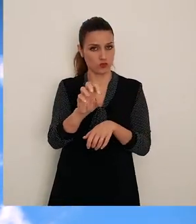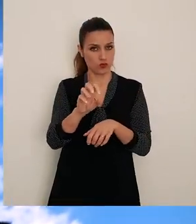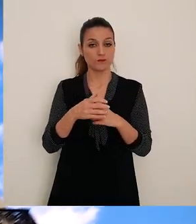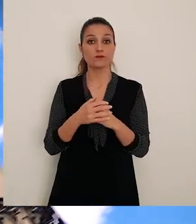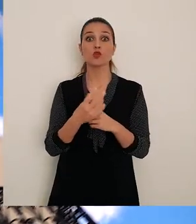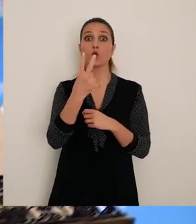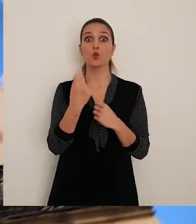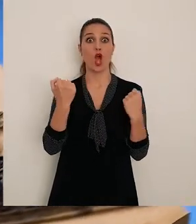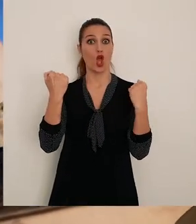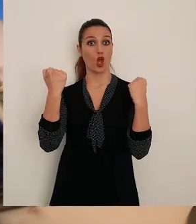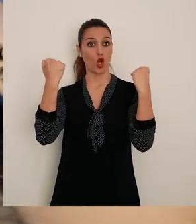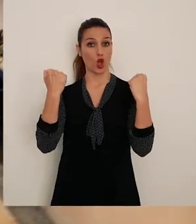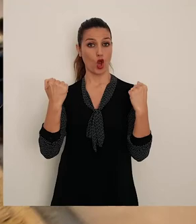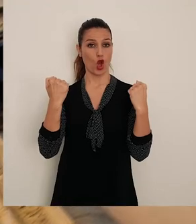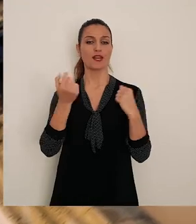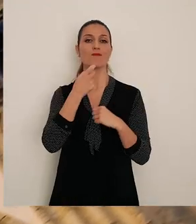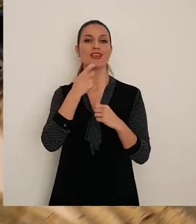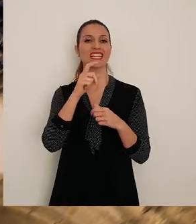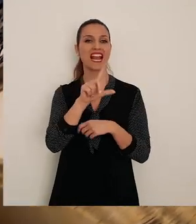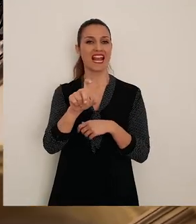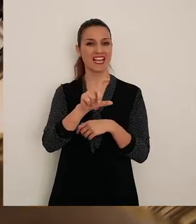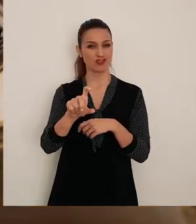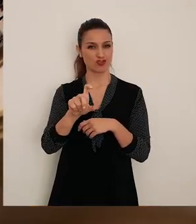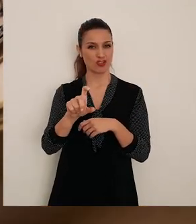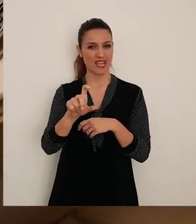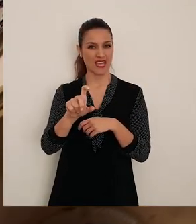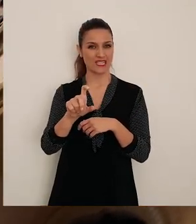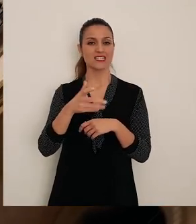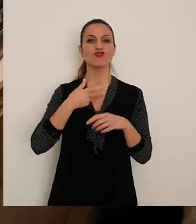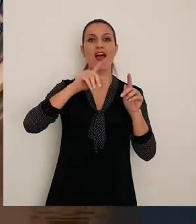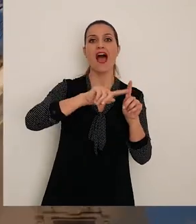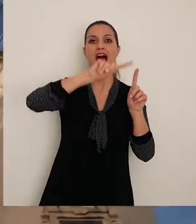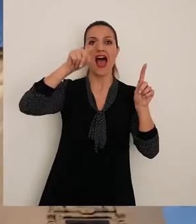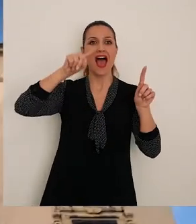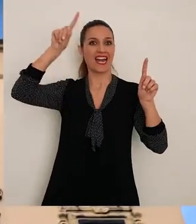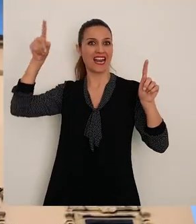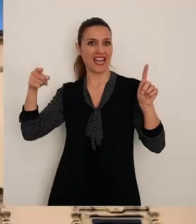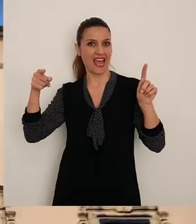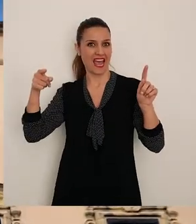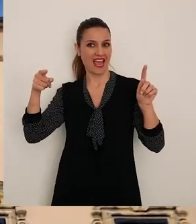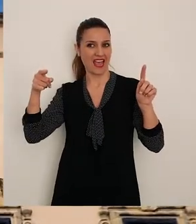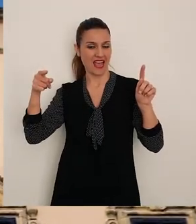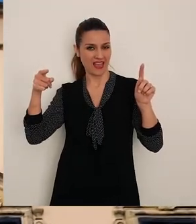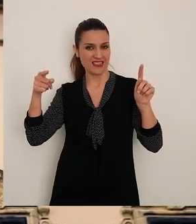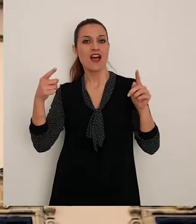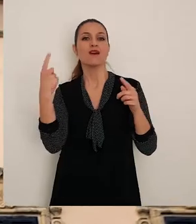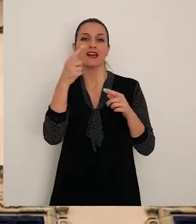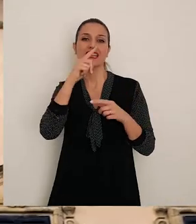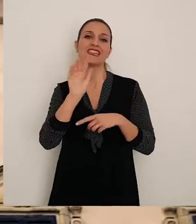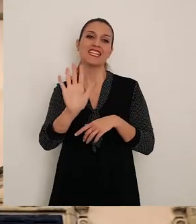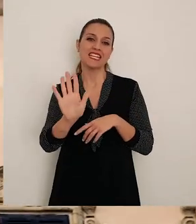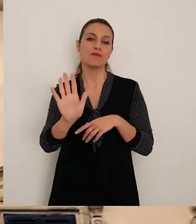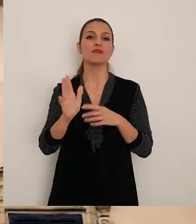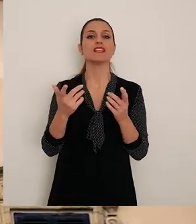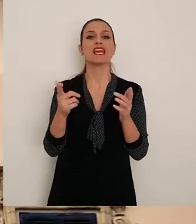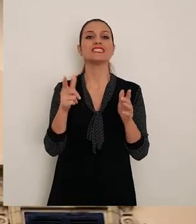Sorretta da due colonne bugnate in pietra leccese, spicca per bellezza un'arcata doppia, dalla tipica movenza settecentesca e al cui centro